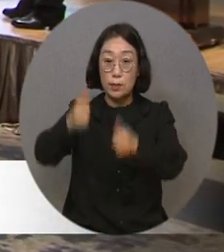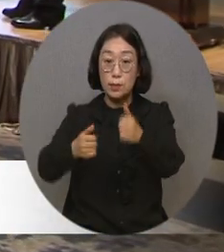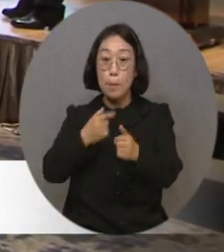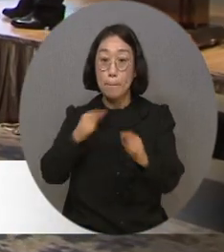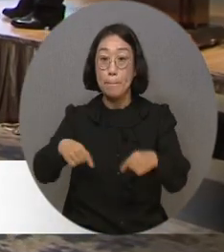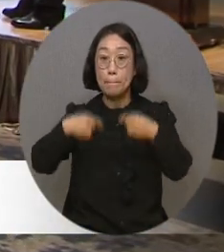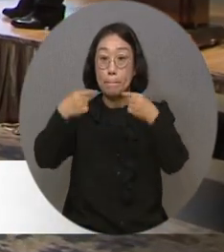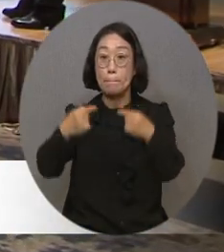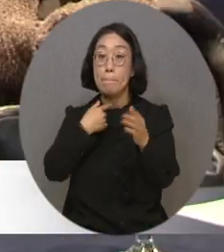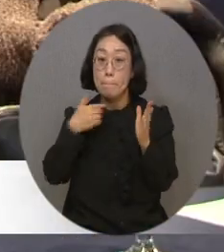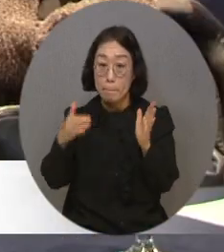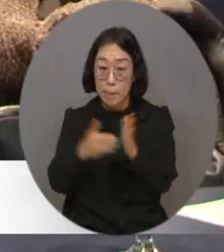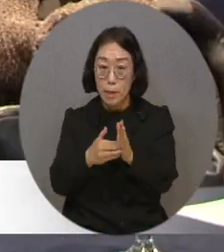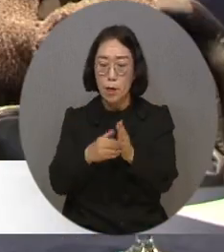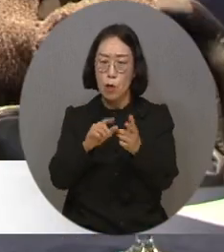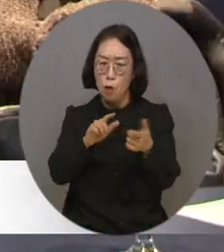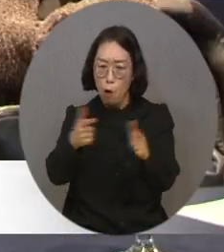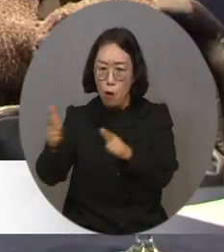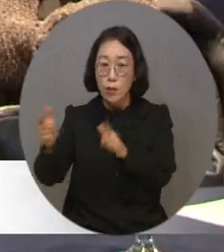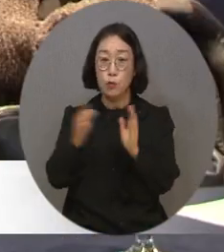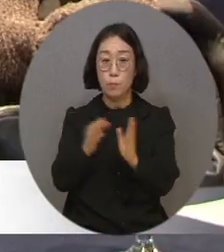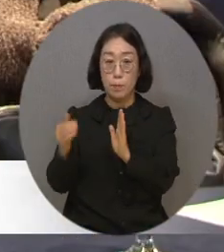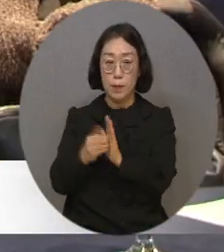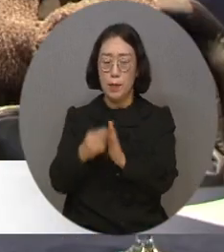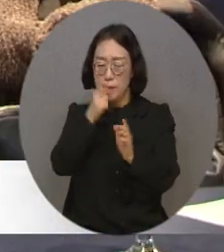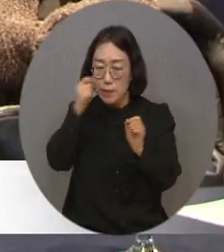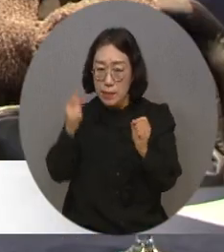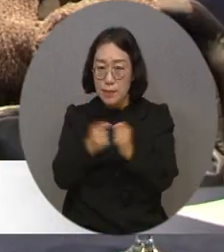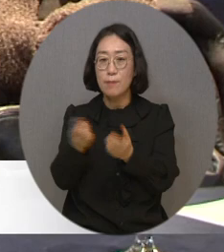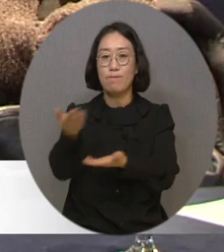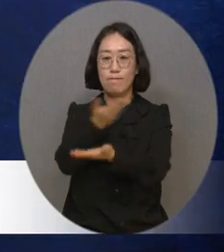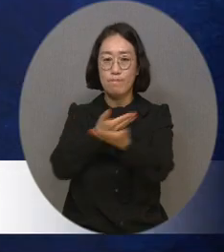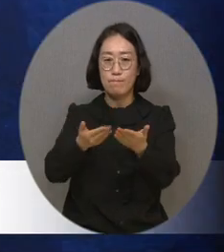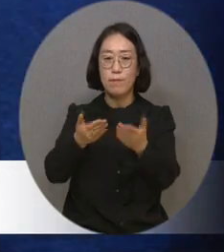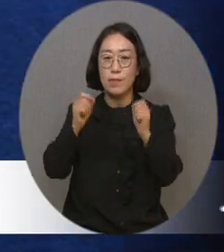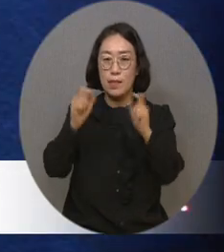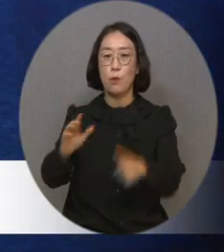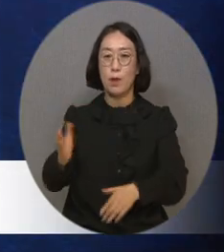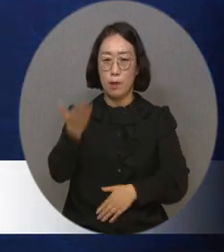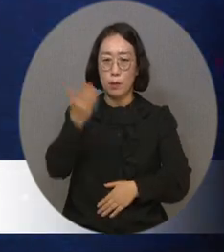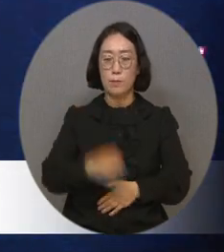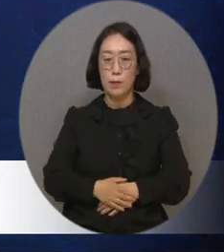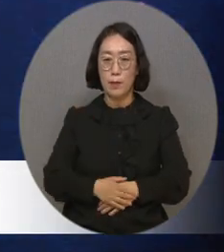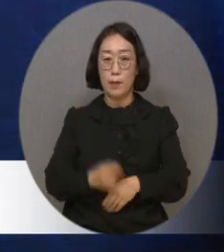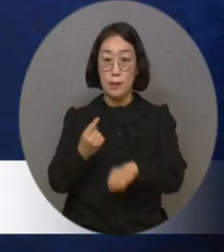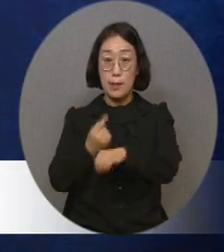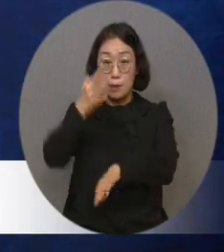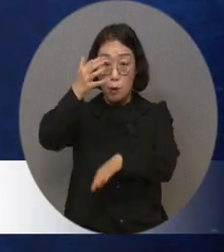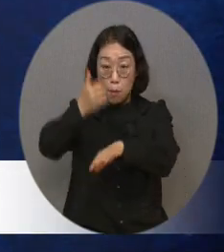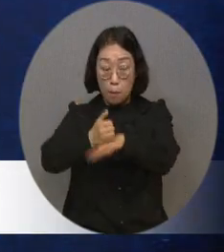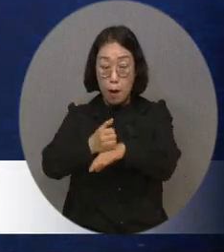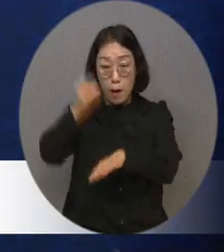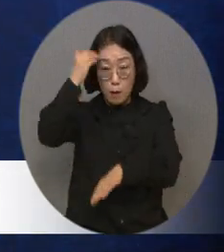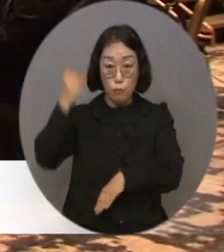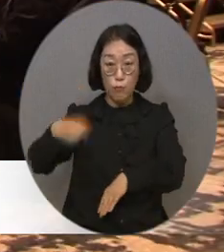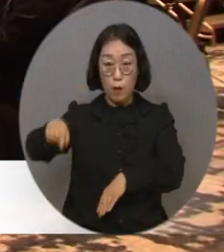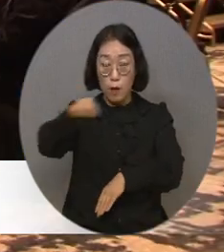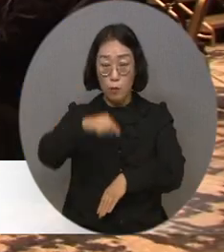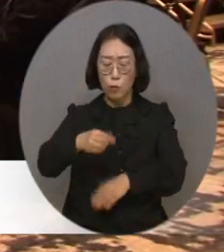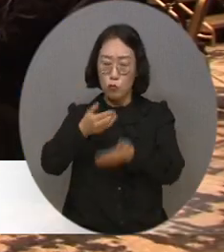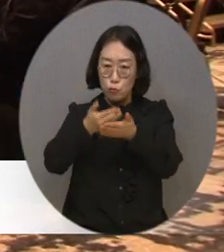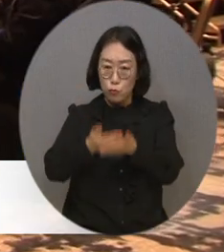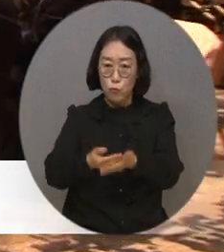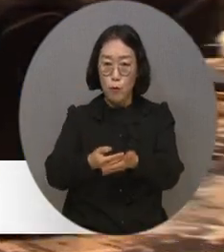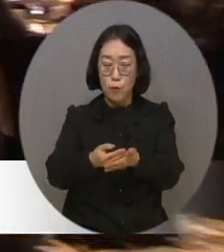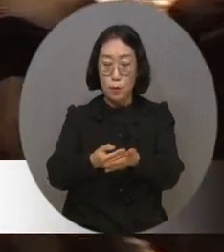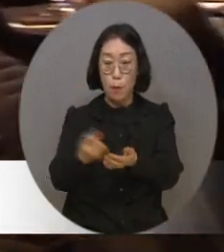등 다양한 행사를 더불어 친교의 시간을 가졌습니다. 작년 말 대한민국의 주요 인사들이 참석한